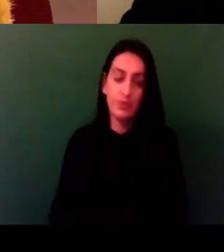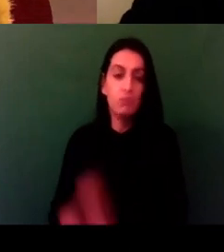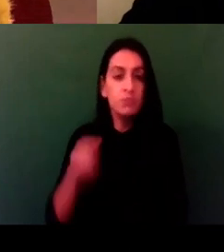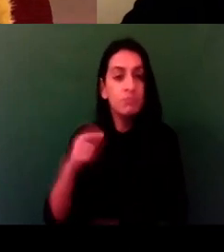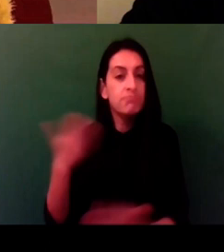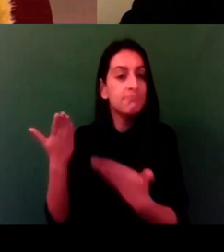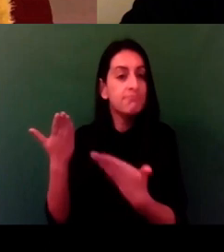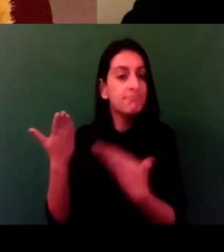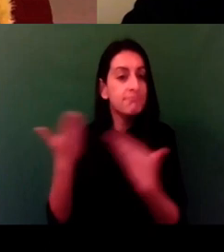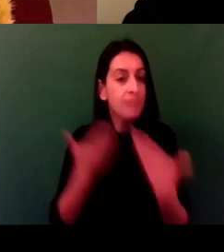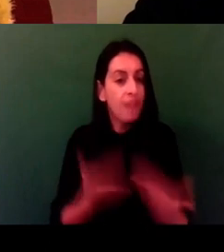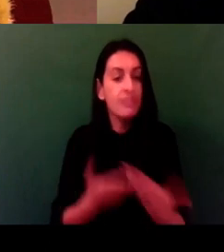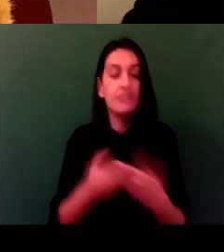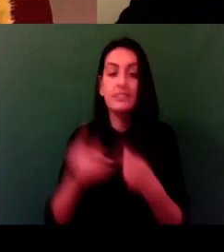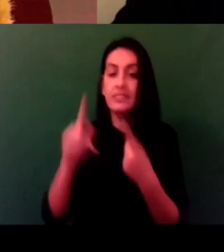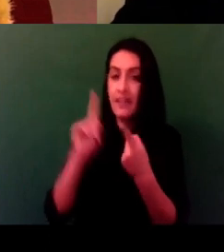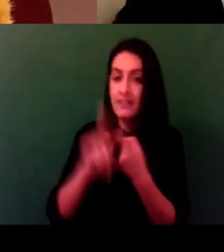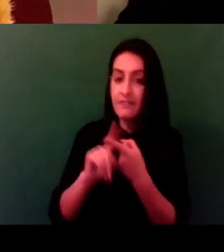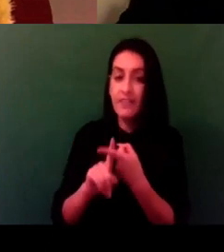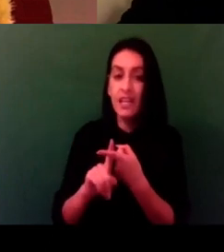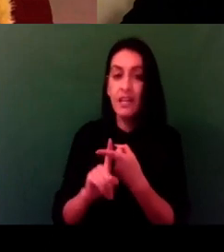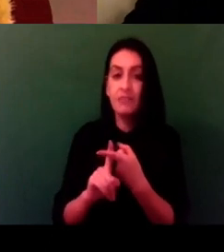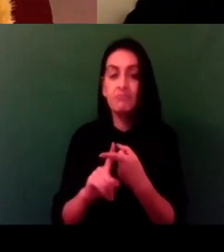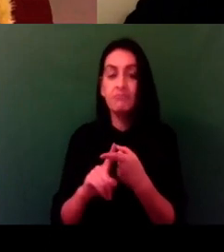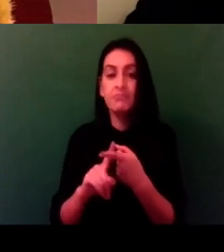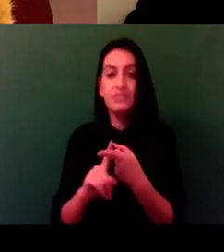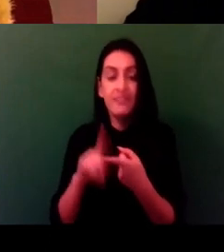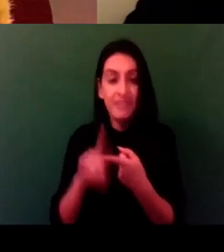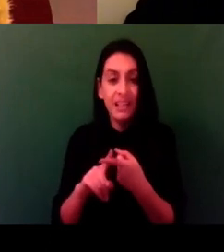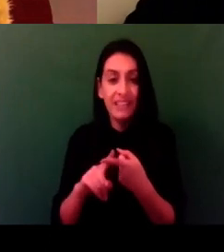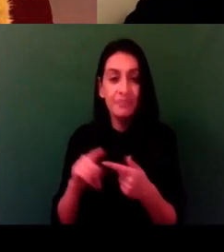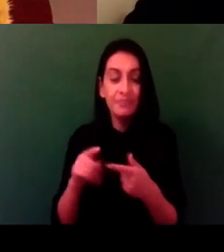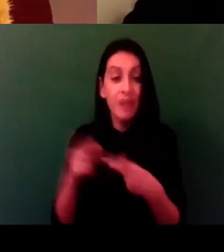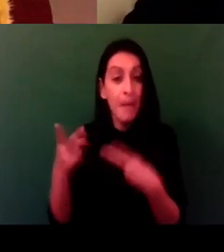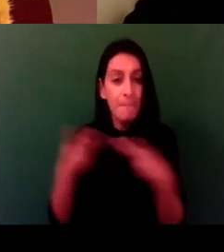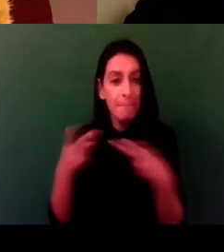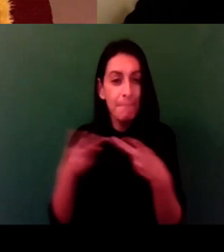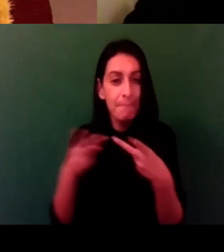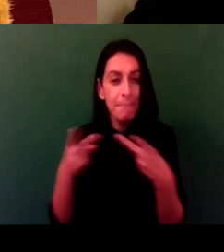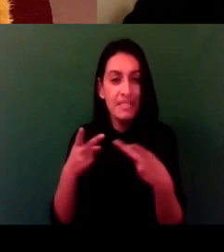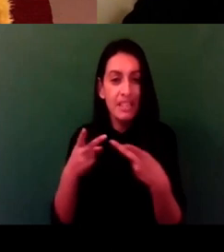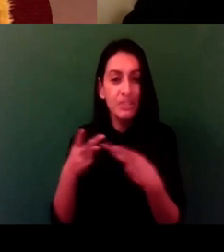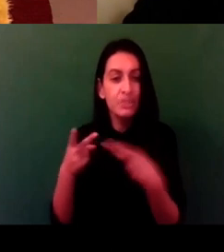oraya atılan, yani infolara atılan boş mesajlar gibi değil, gerçekten okunacak değerli görüşler olarak